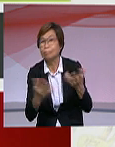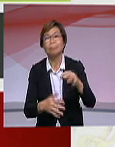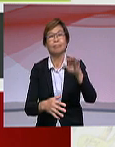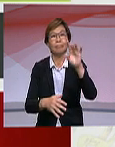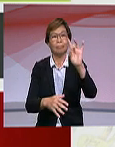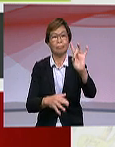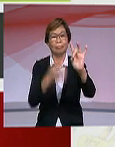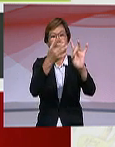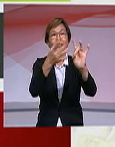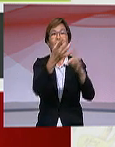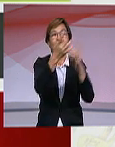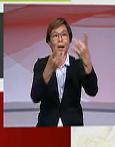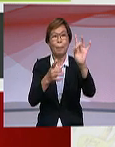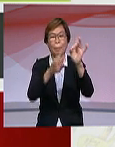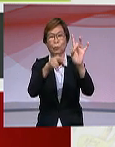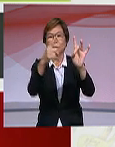sebanyak